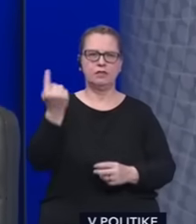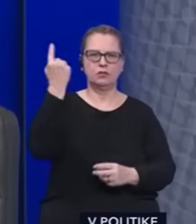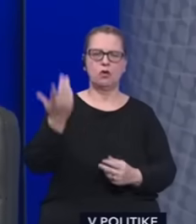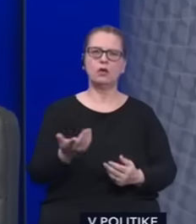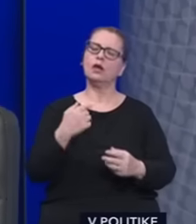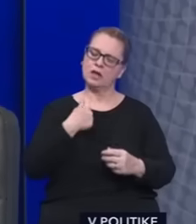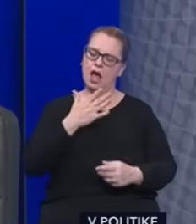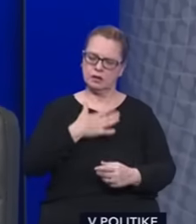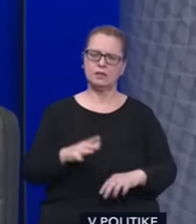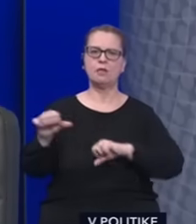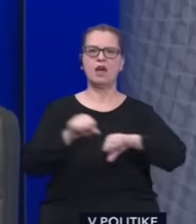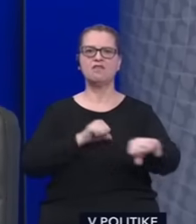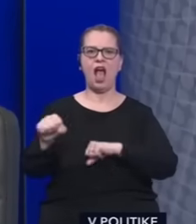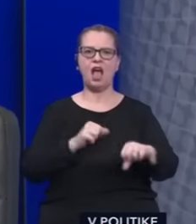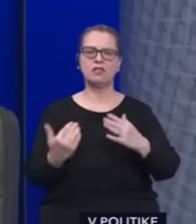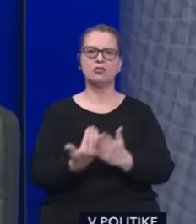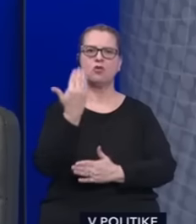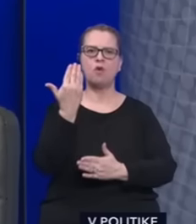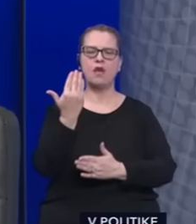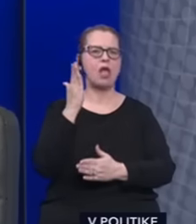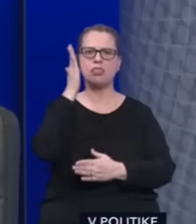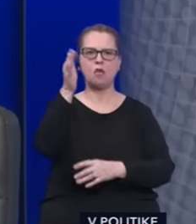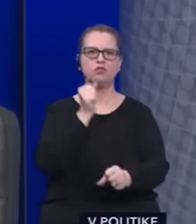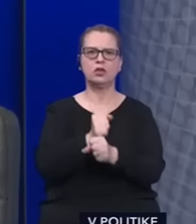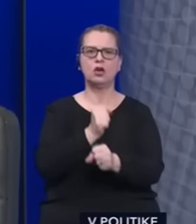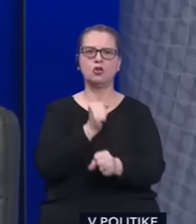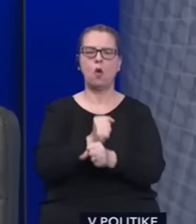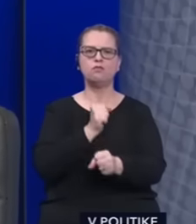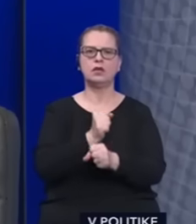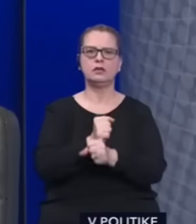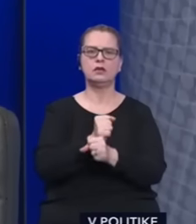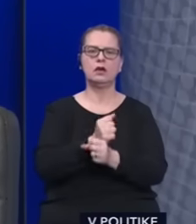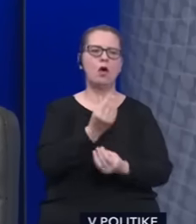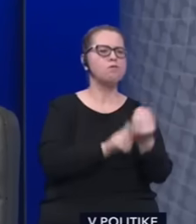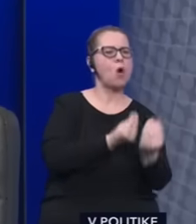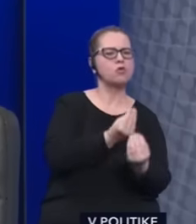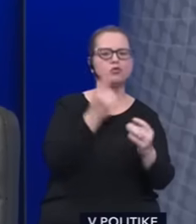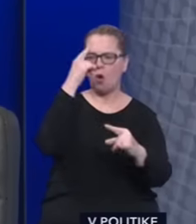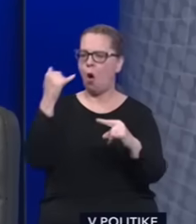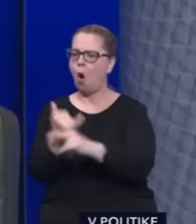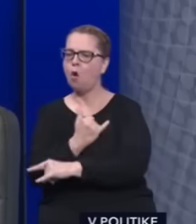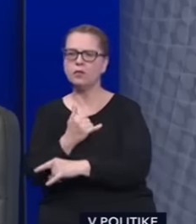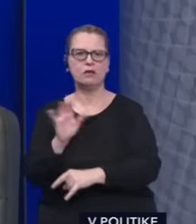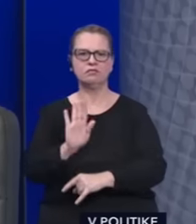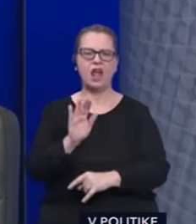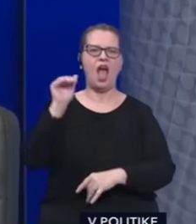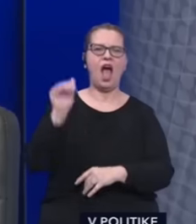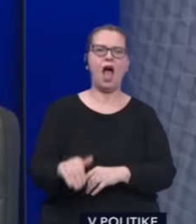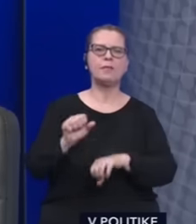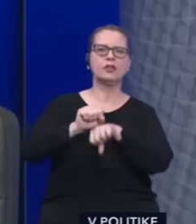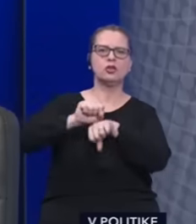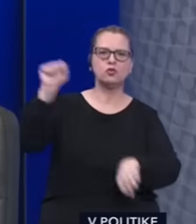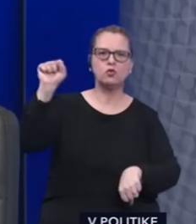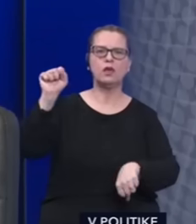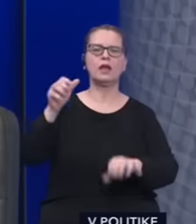prišla vláda, ktorá tu nebude robiť metodou pokus omyl, aby tu neboli amatéri Sulík, Matovič, Kolár, ale